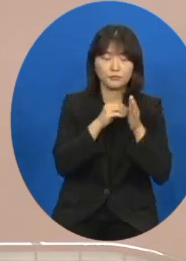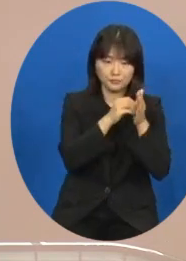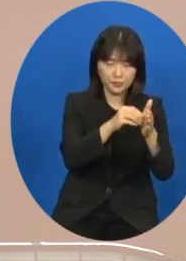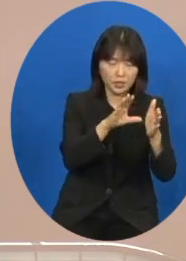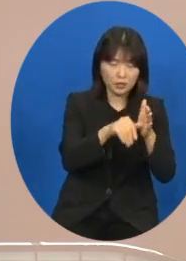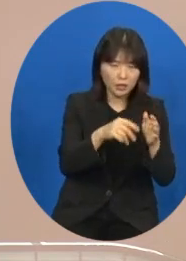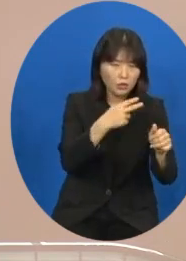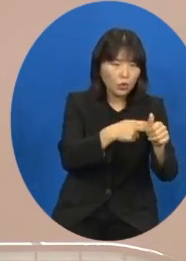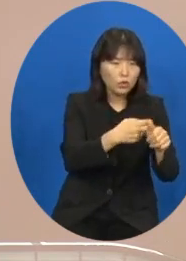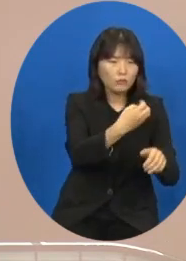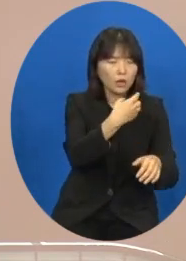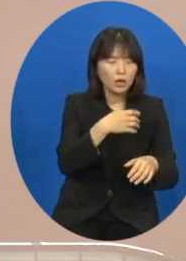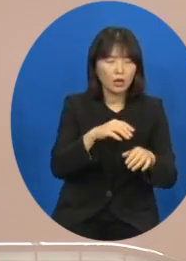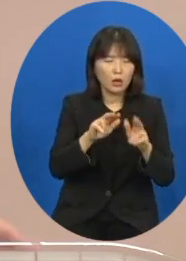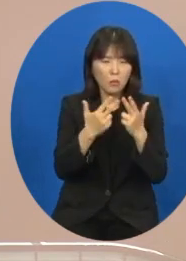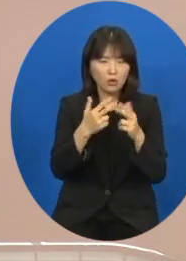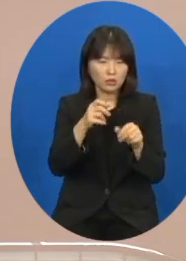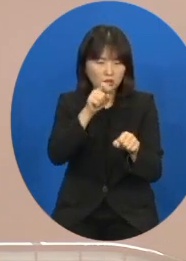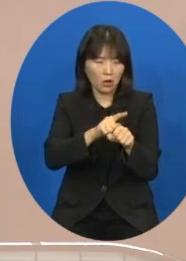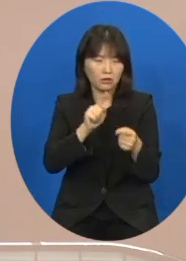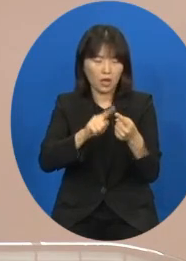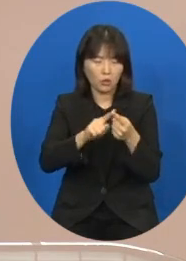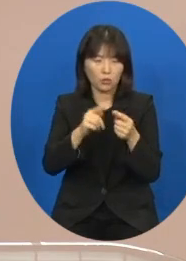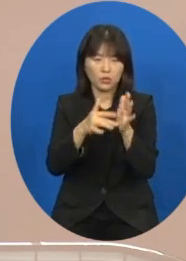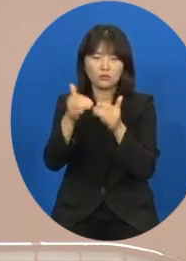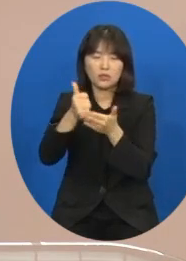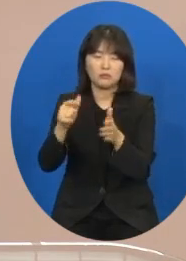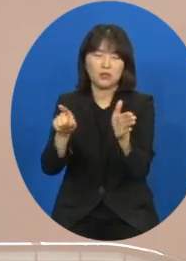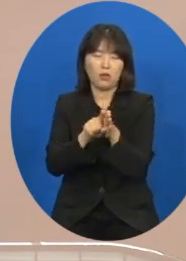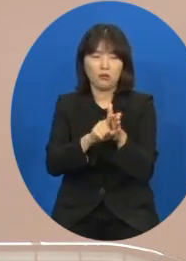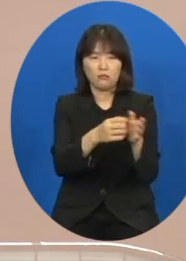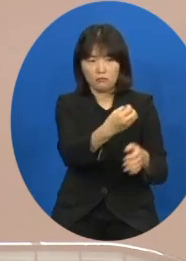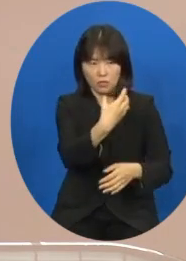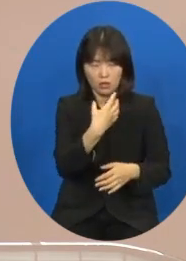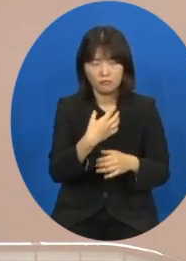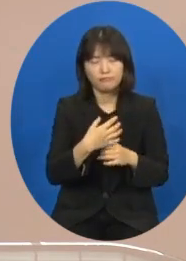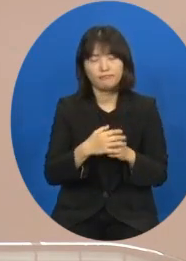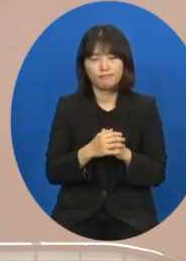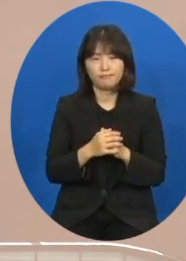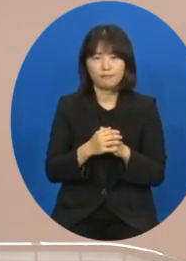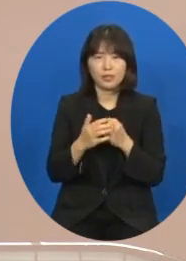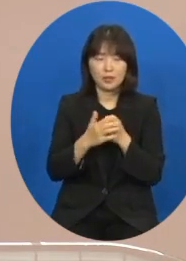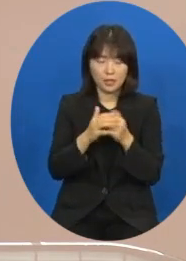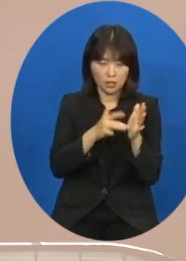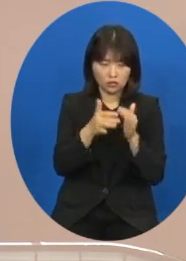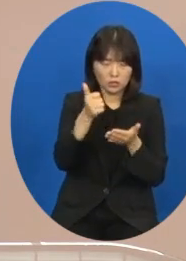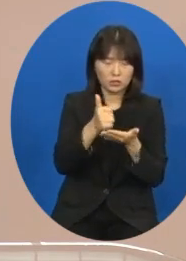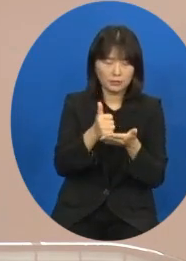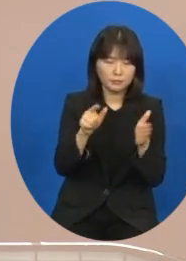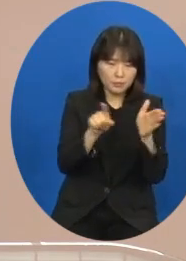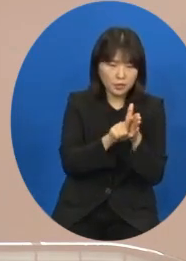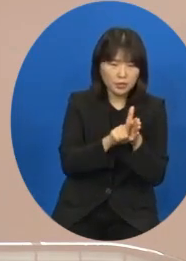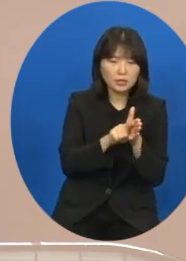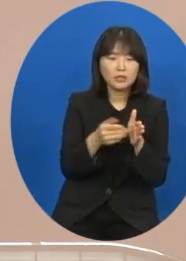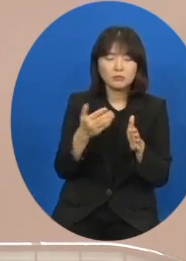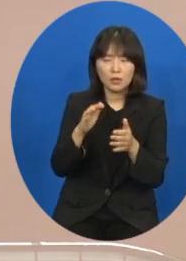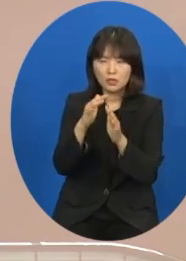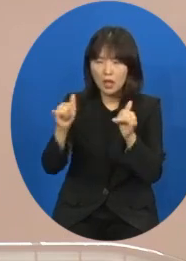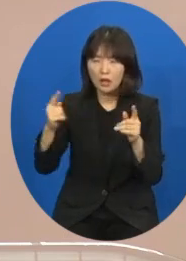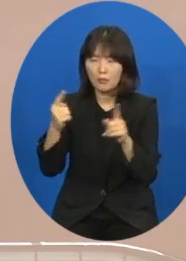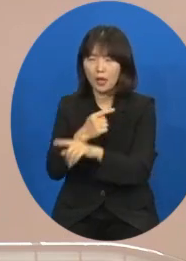성질대로 믿는다 그러더라. 그러니까 저는 예수 믿어도 사람은 안 바뀌는구나 그렇게 생각을